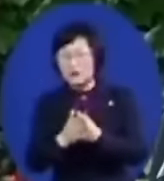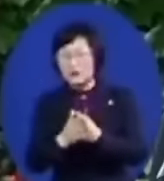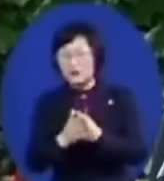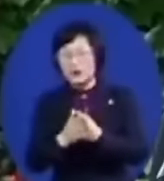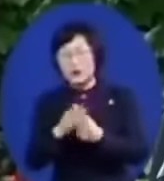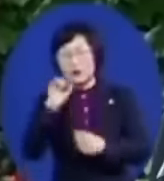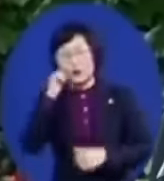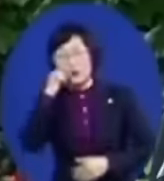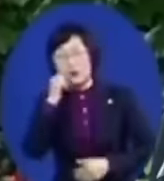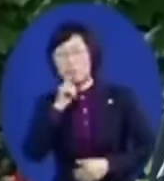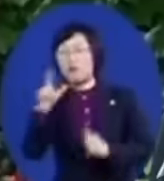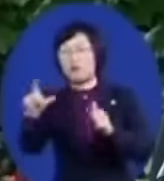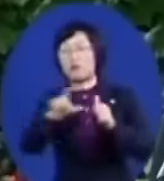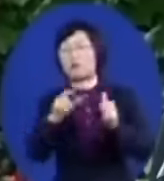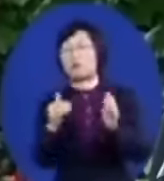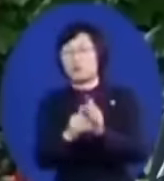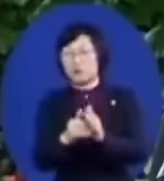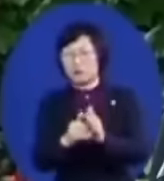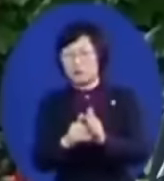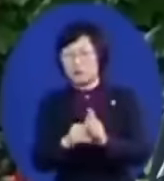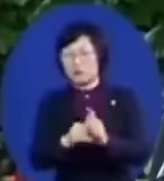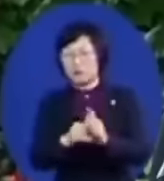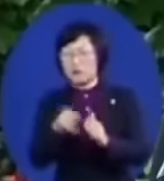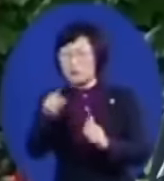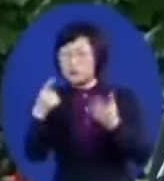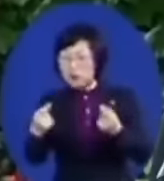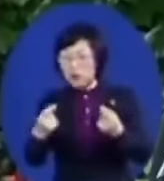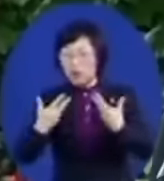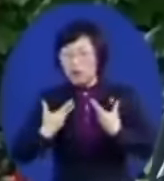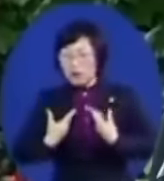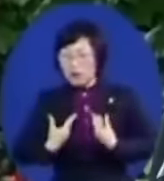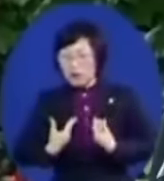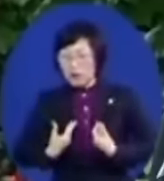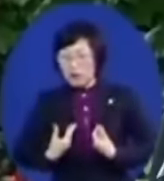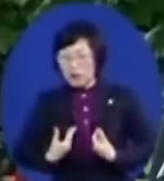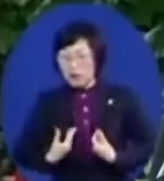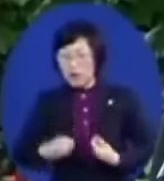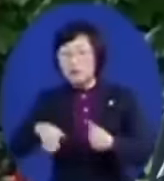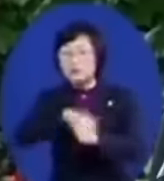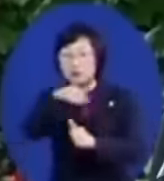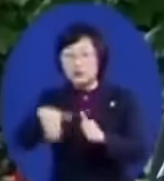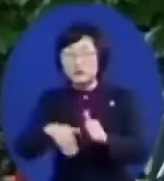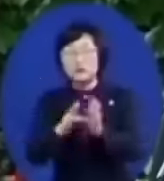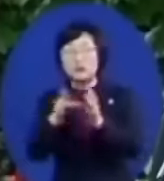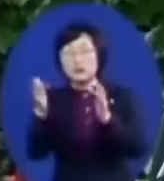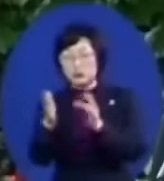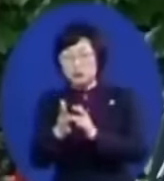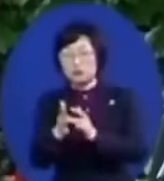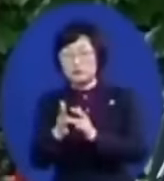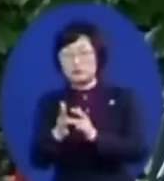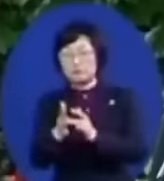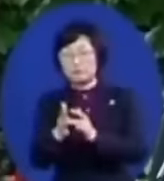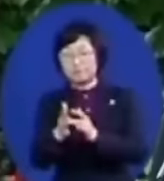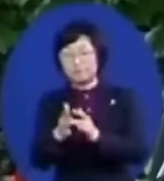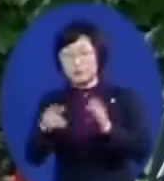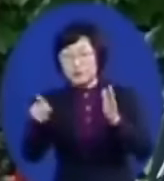찼는데 그런 절망적인 처지에서 예수 그리스도의 복음을 듣고